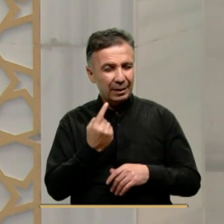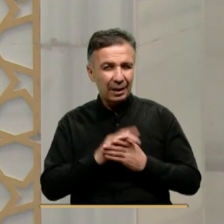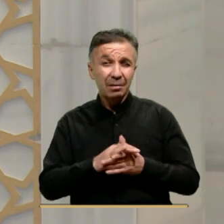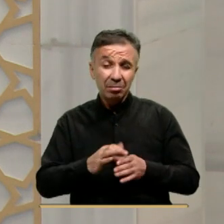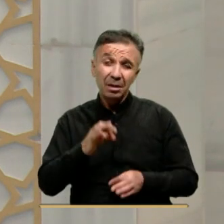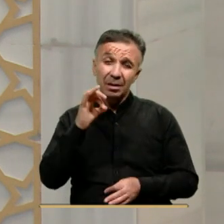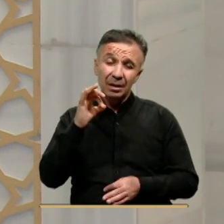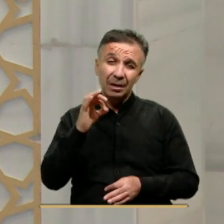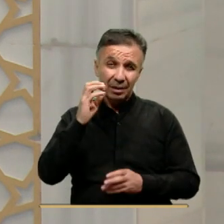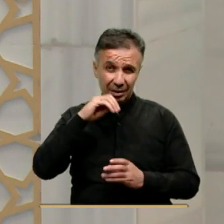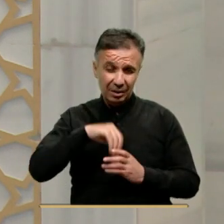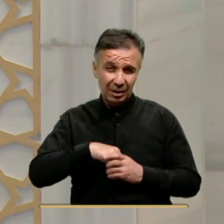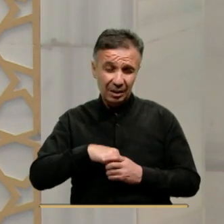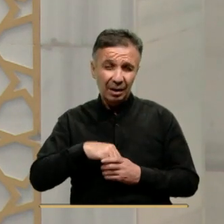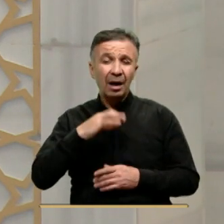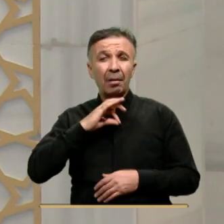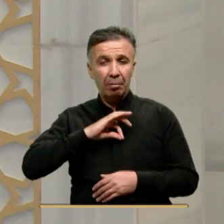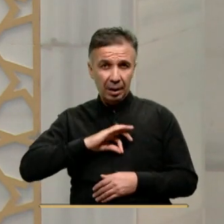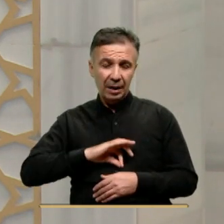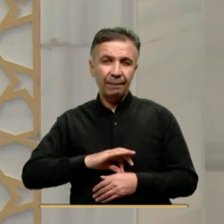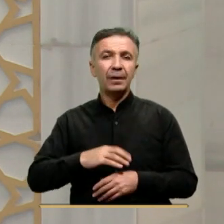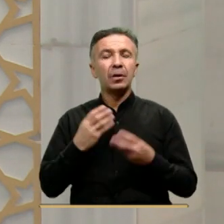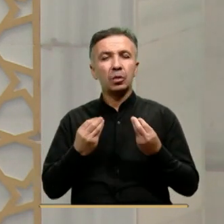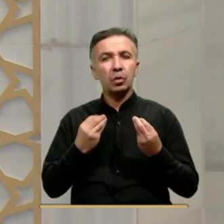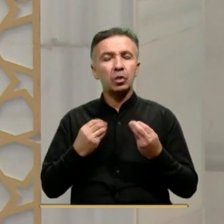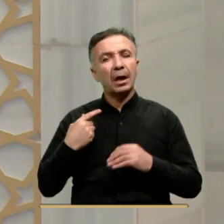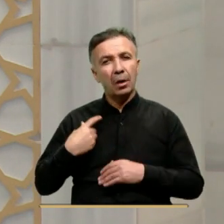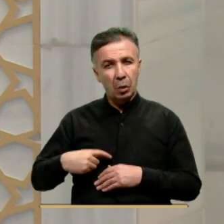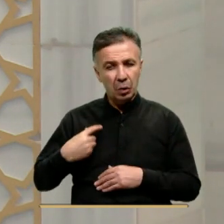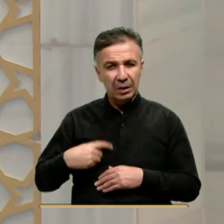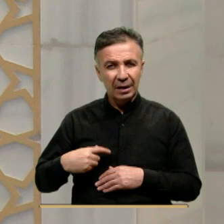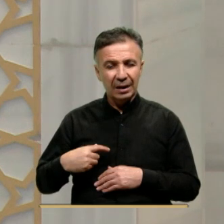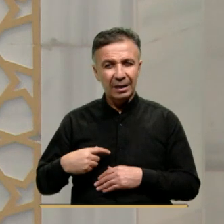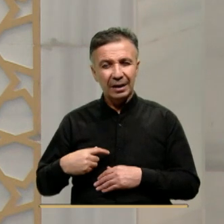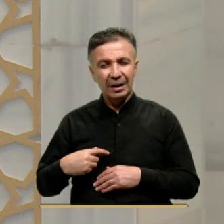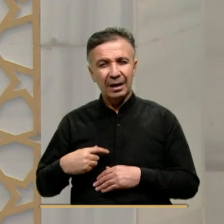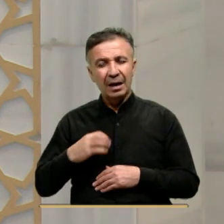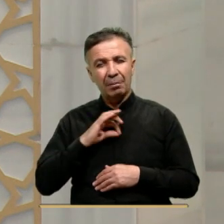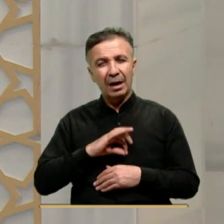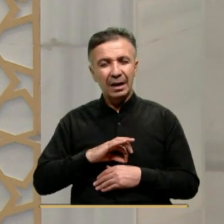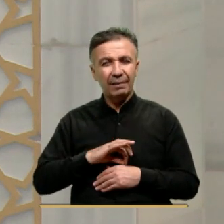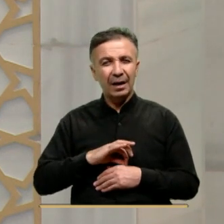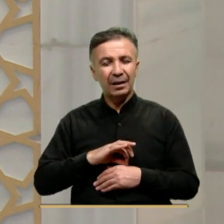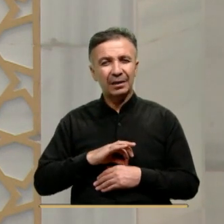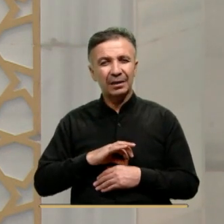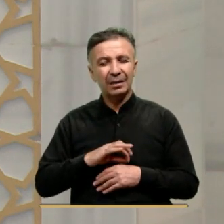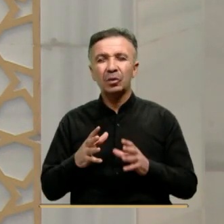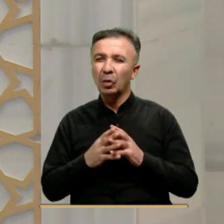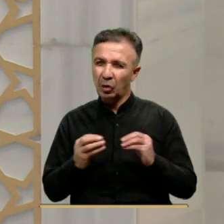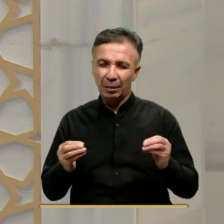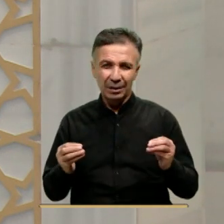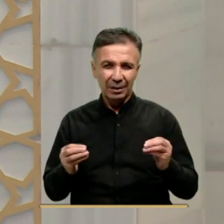insandaki manevi güzellikleri manevi hissiyatı öldüren şeylerdir